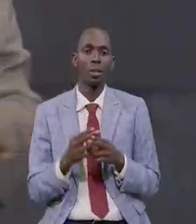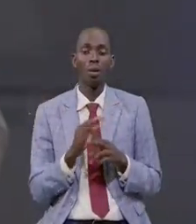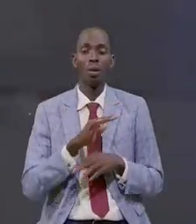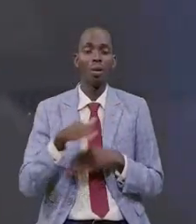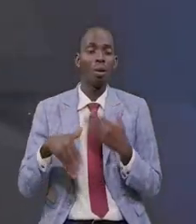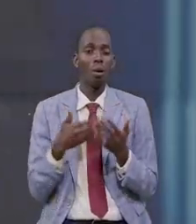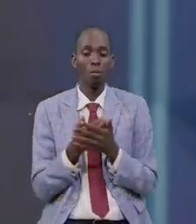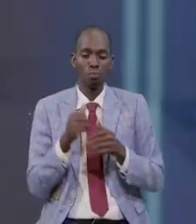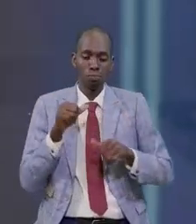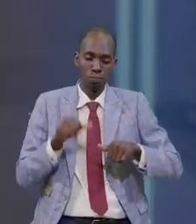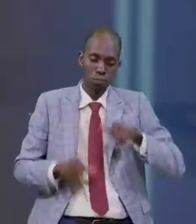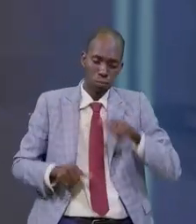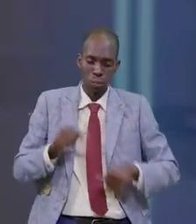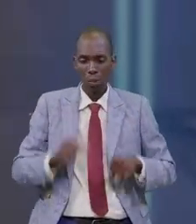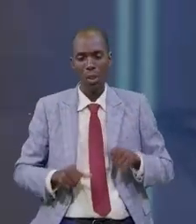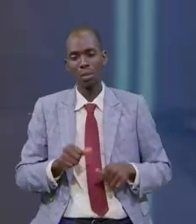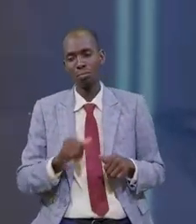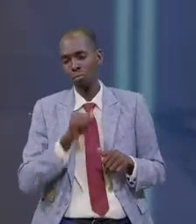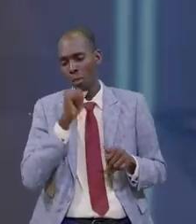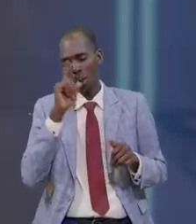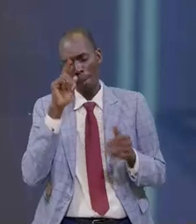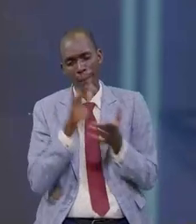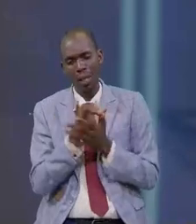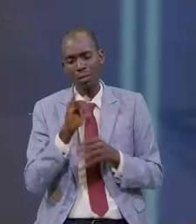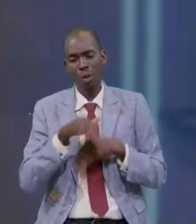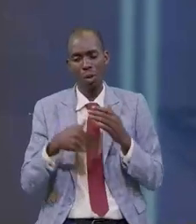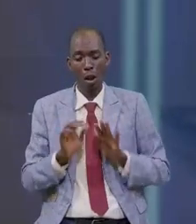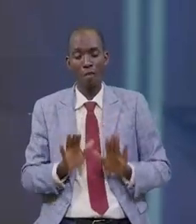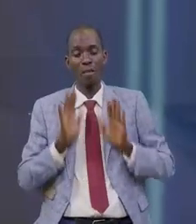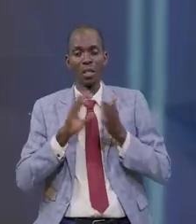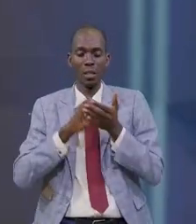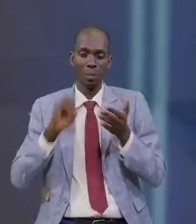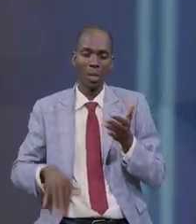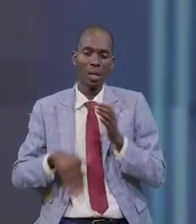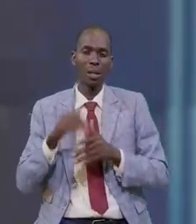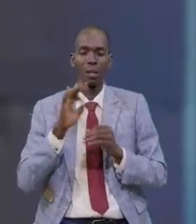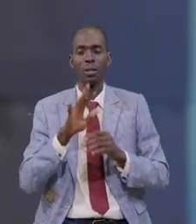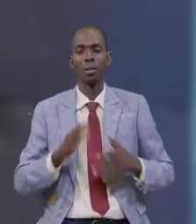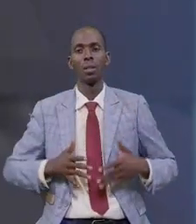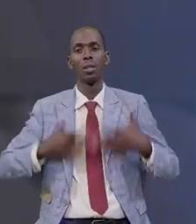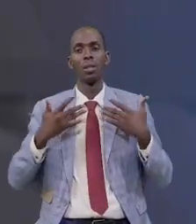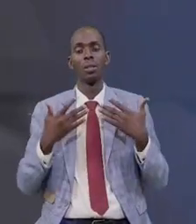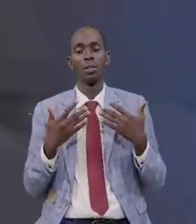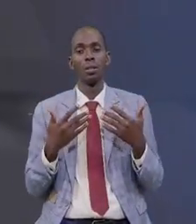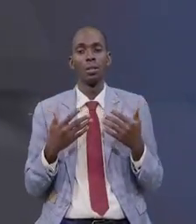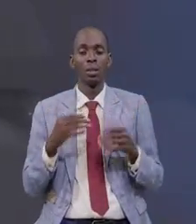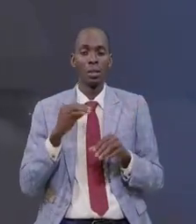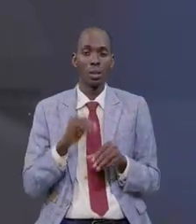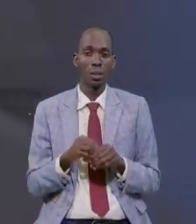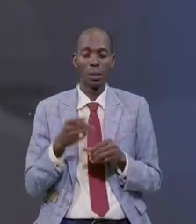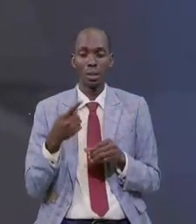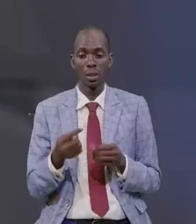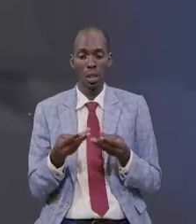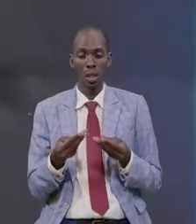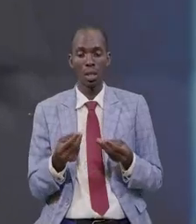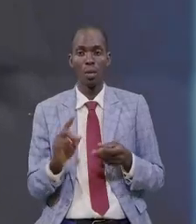chemin tout doute toute incrédulité toute crainte est ôtée de ta vie dans